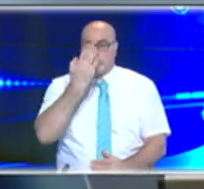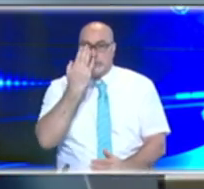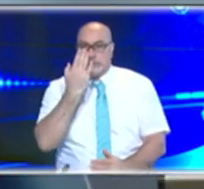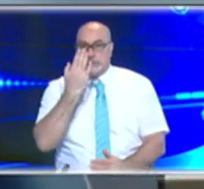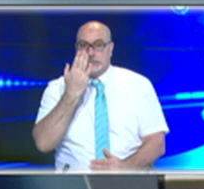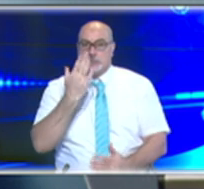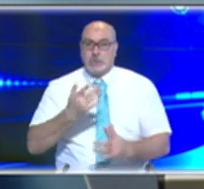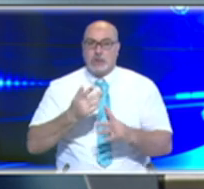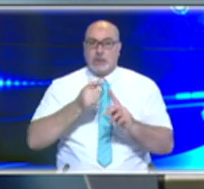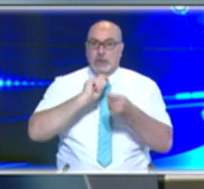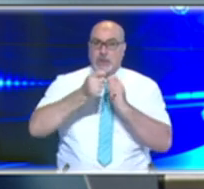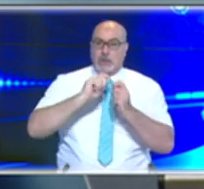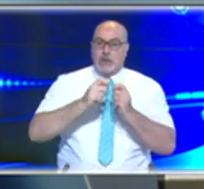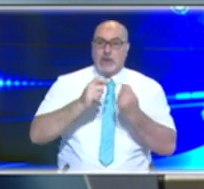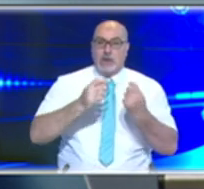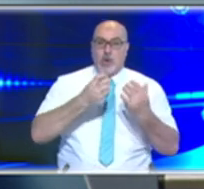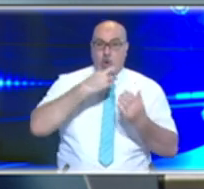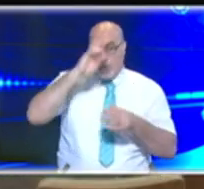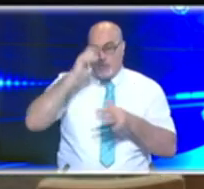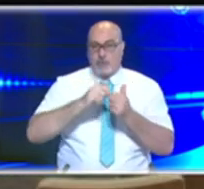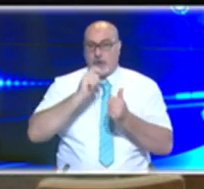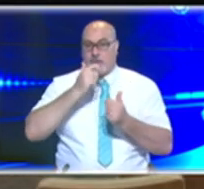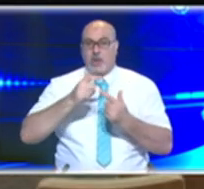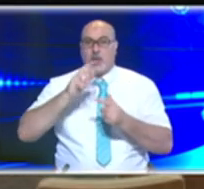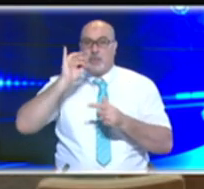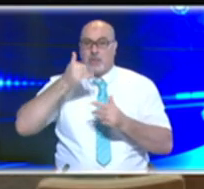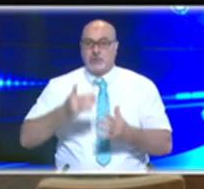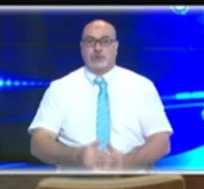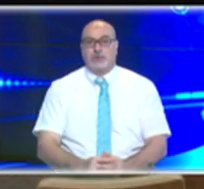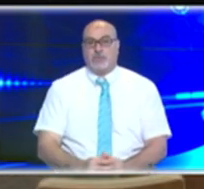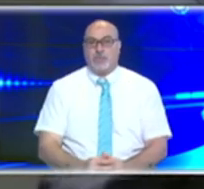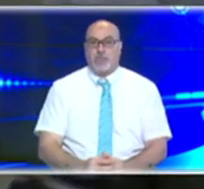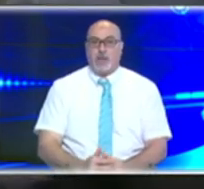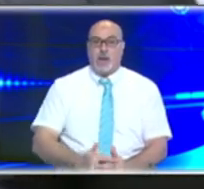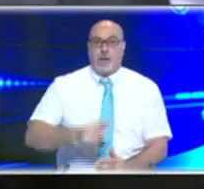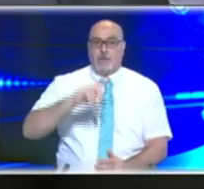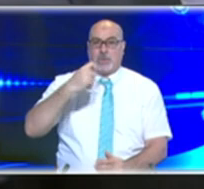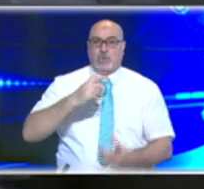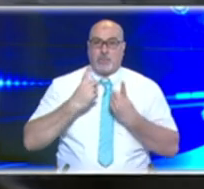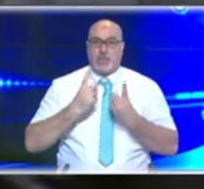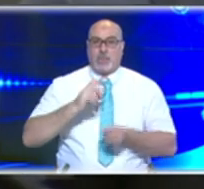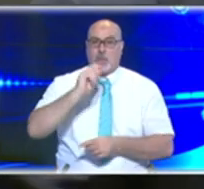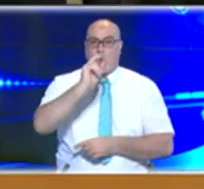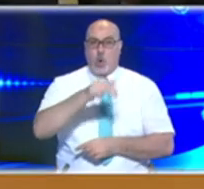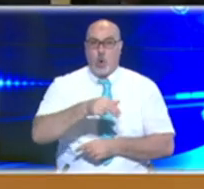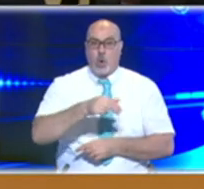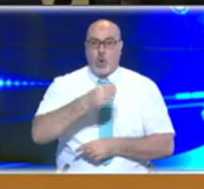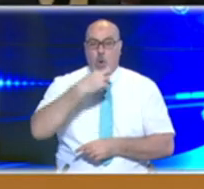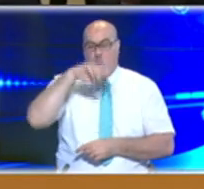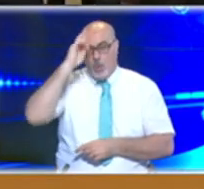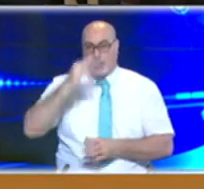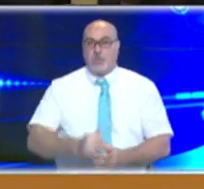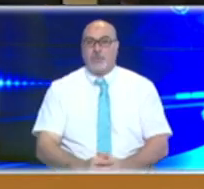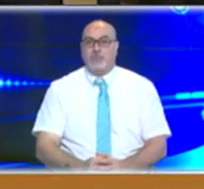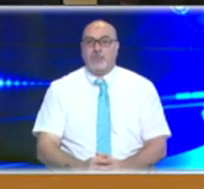على مسار المفاوضات بين الجانبين أمس في بروكسل، حيث حذر رئيس البرلمان الأوروبي بأن